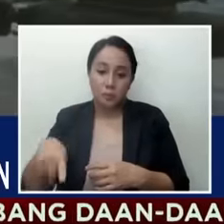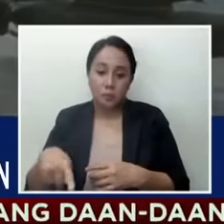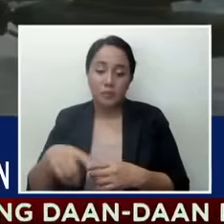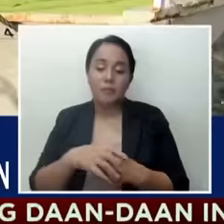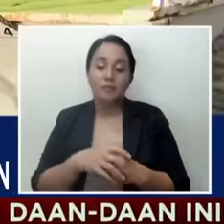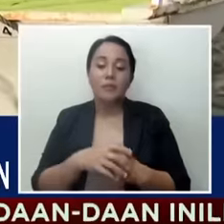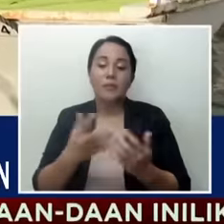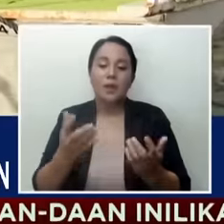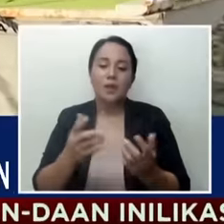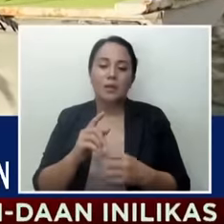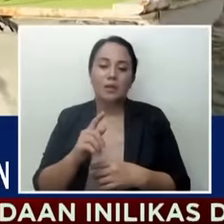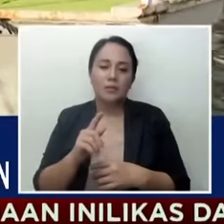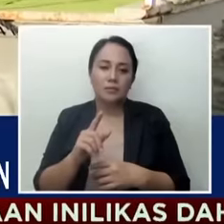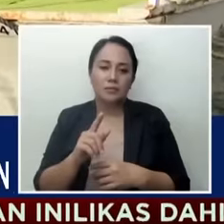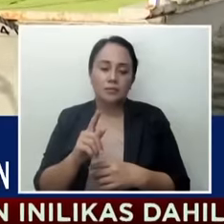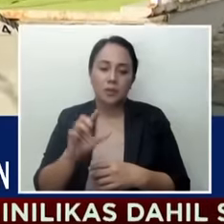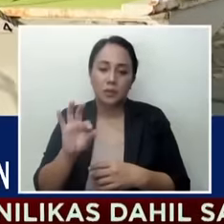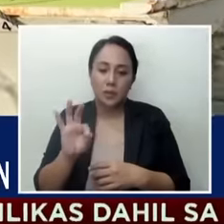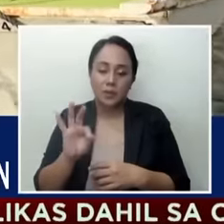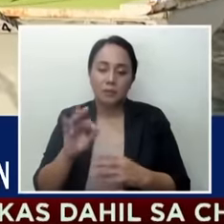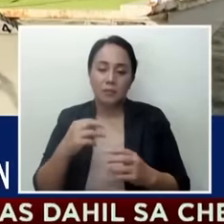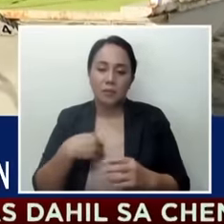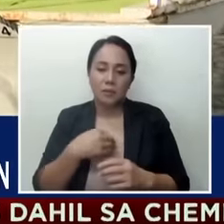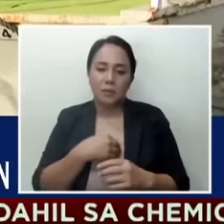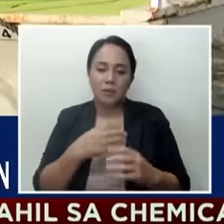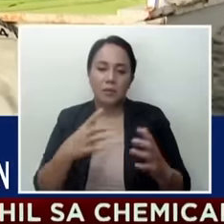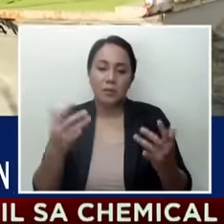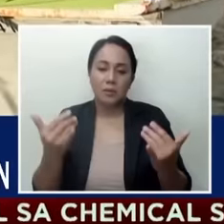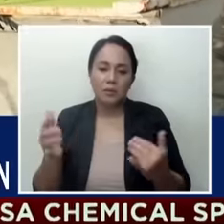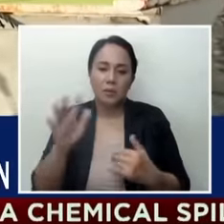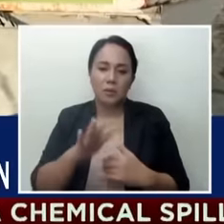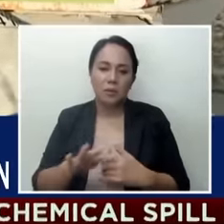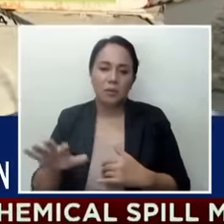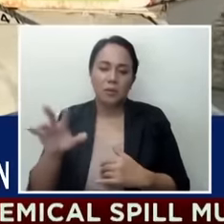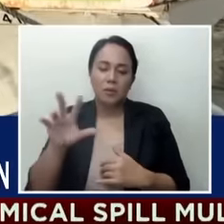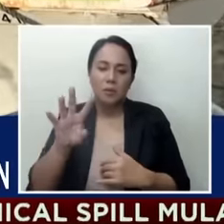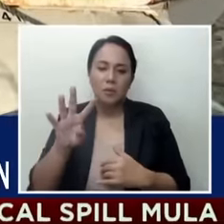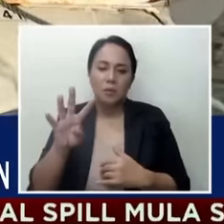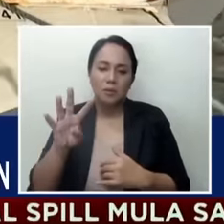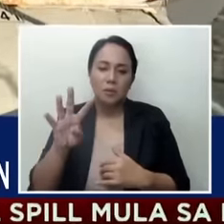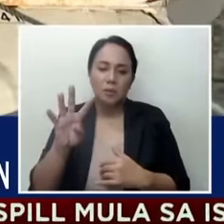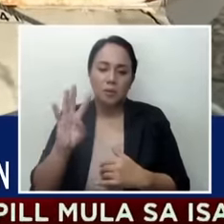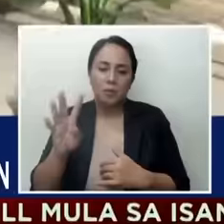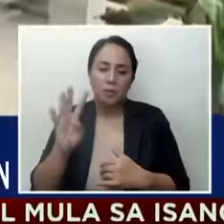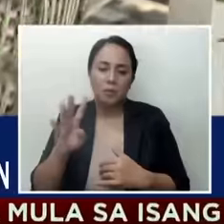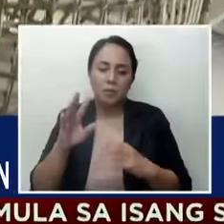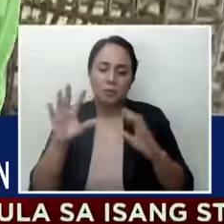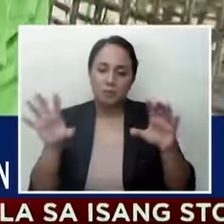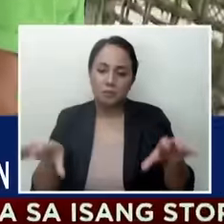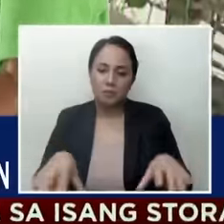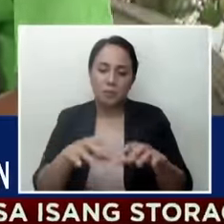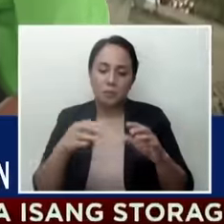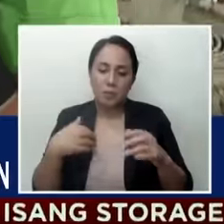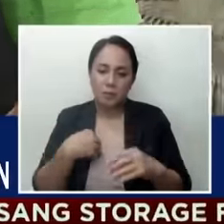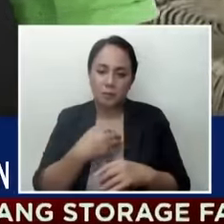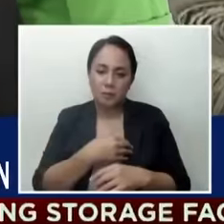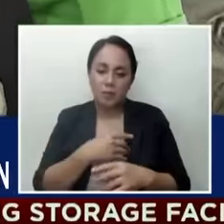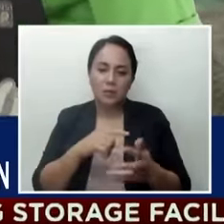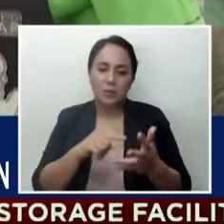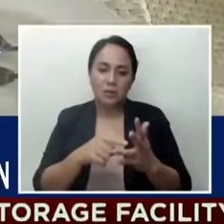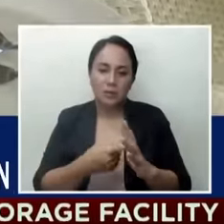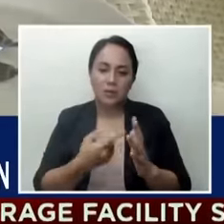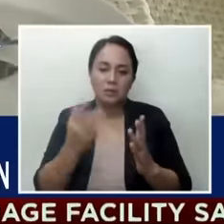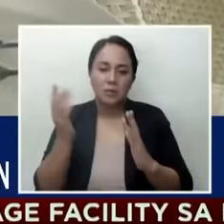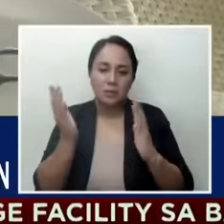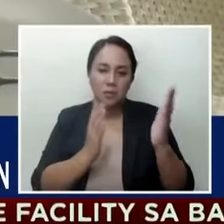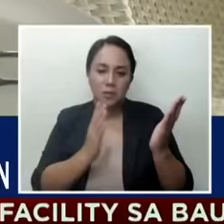29 na miyembro hanggang lumaki ito at aabot na ngayon sa higit 40 active members. Nagsimula na rin silang mag-serve